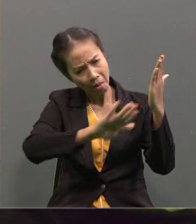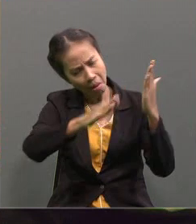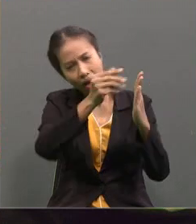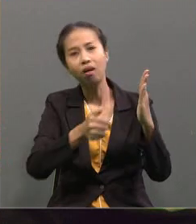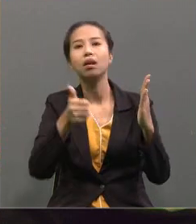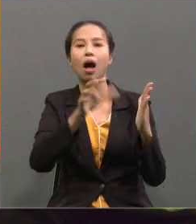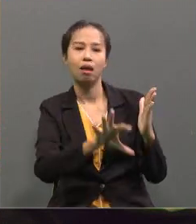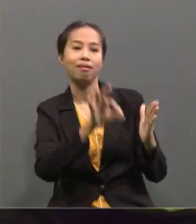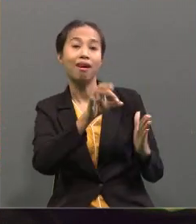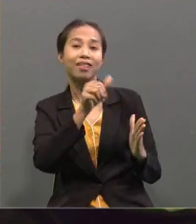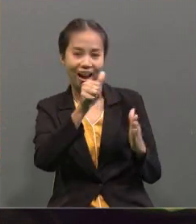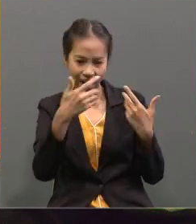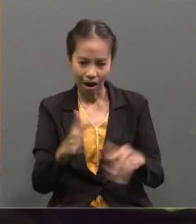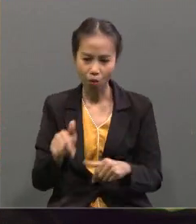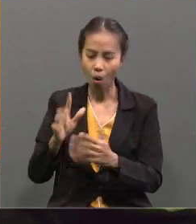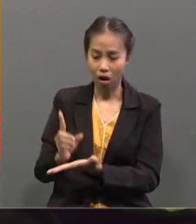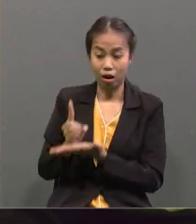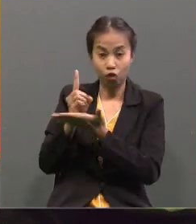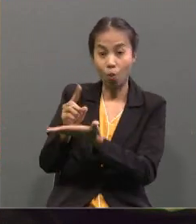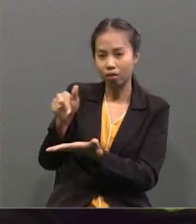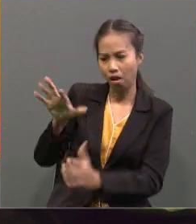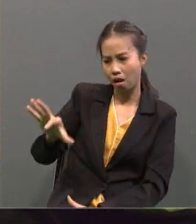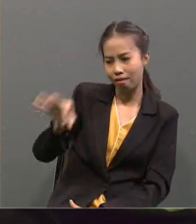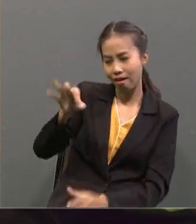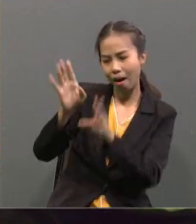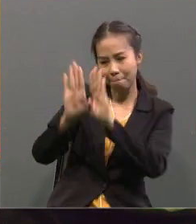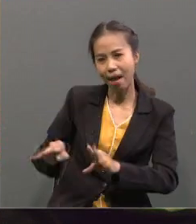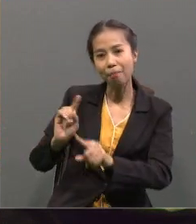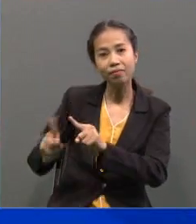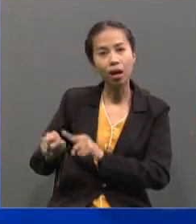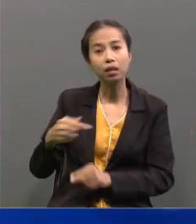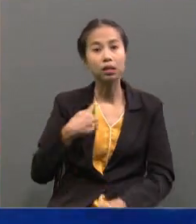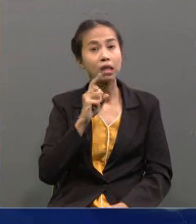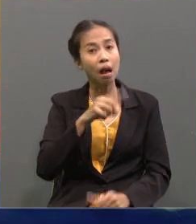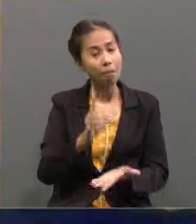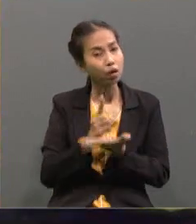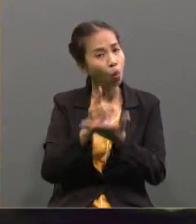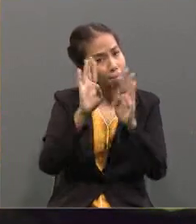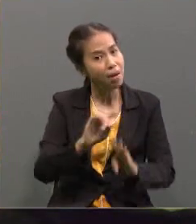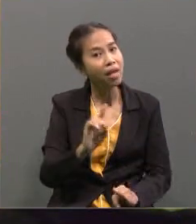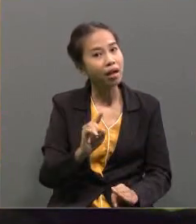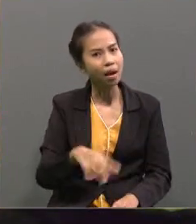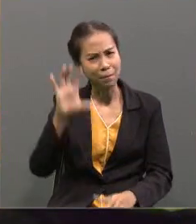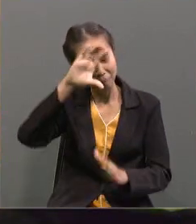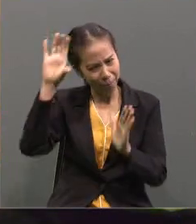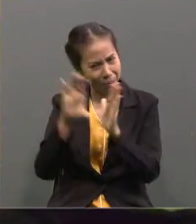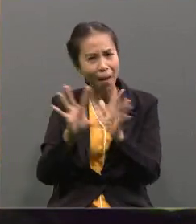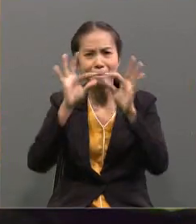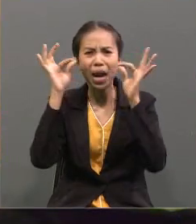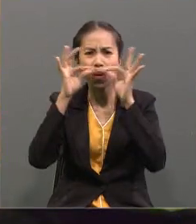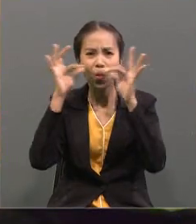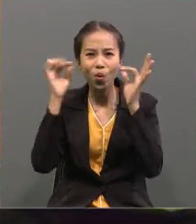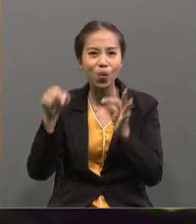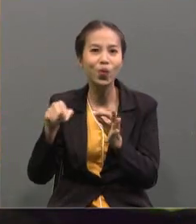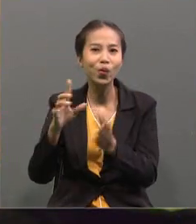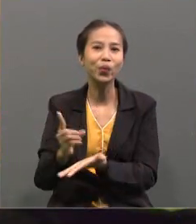แม่น้ำอะไรก็สามารถลอยได้แล้วเราก็สามารถที่จะเลือกกระกระทงได้อย่างที่พี่ปบอกเมื่อสักครู่นี้คกระทาตแมวมันก็จะเป็นรูปแมวเลยค่ะนะ